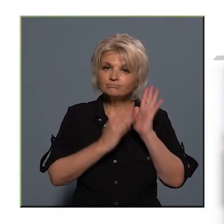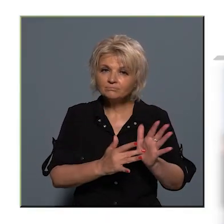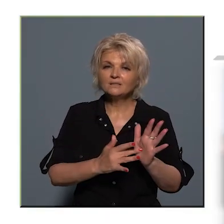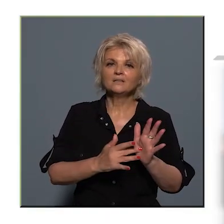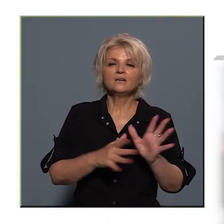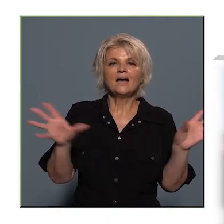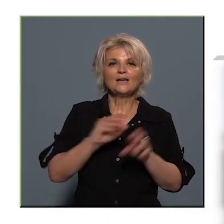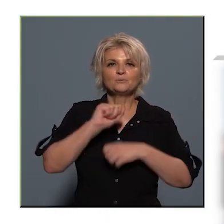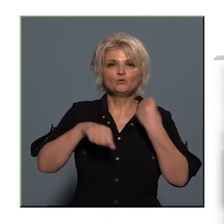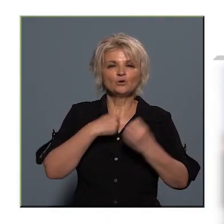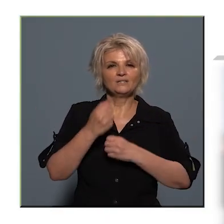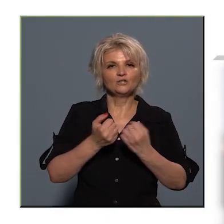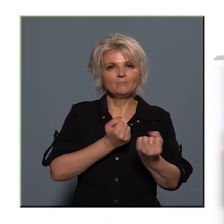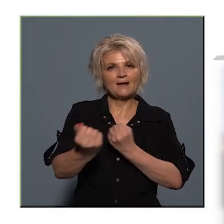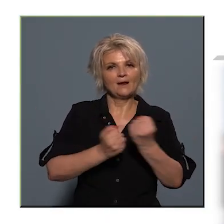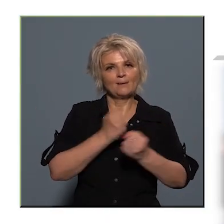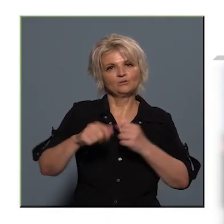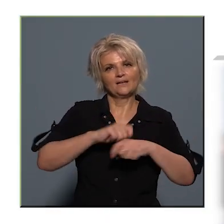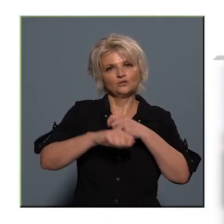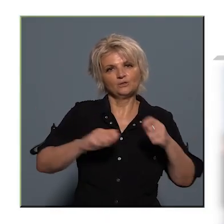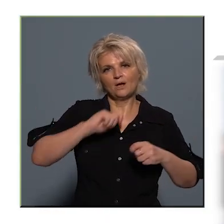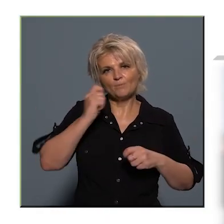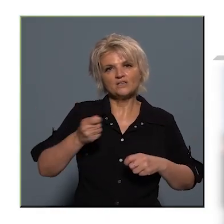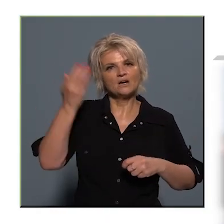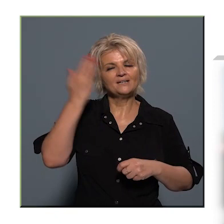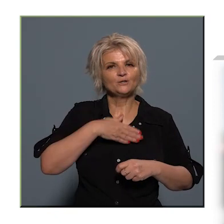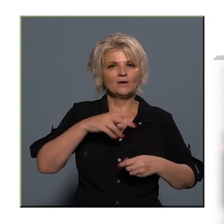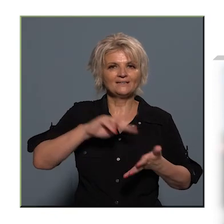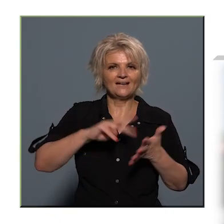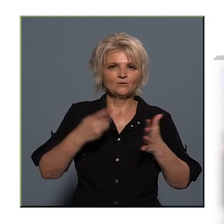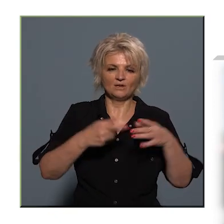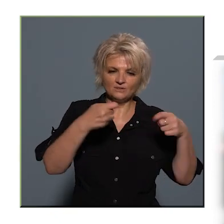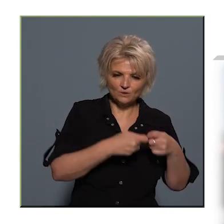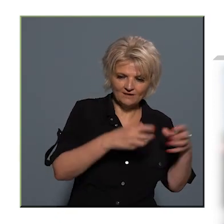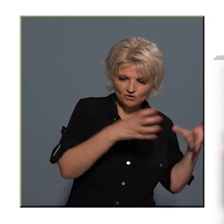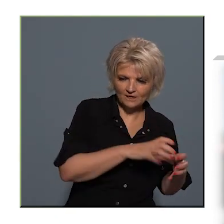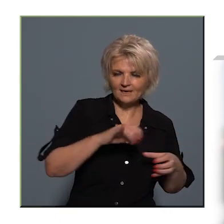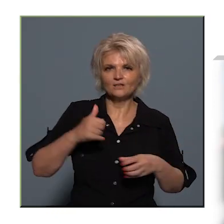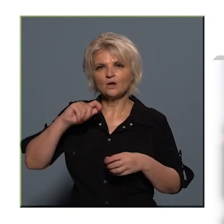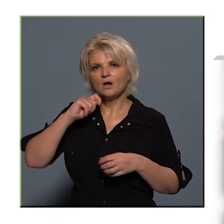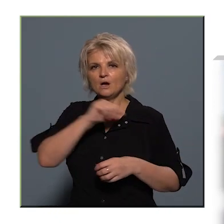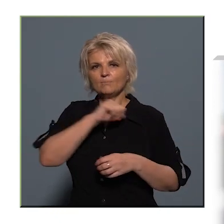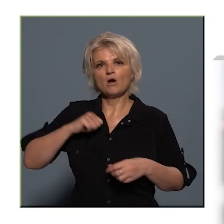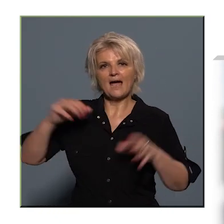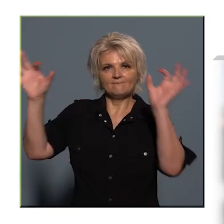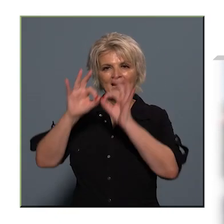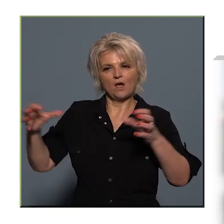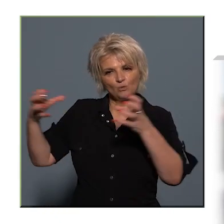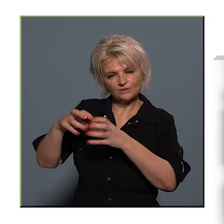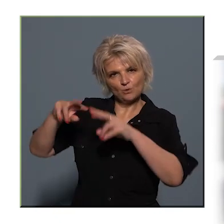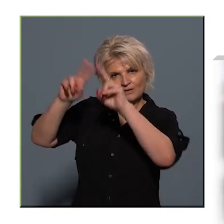hogy együttműködési megállapodást kötött a Magyar Hidrogéntechnológiai Szövetség és a Magánvállalkozók